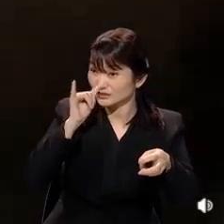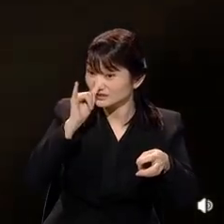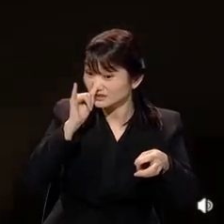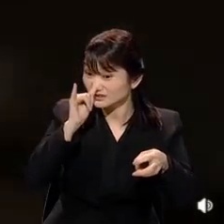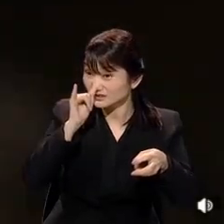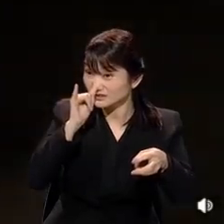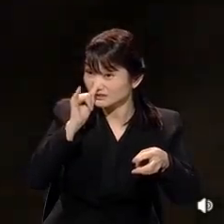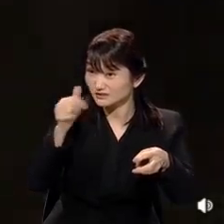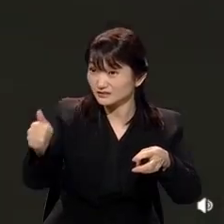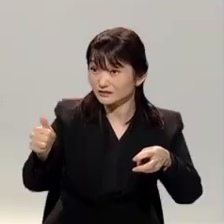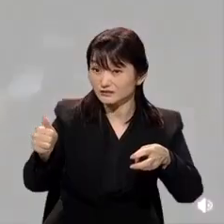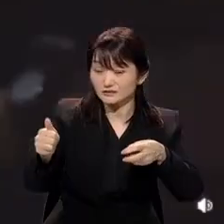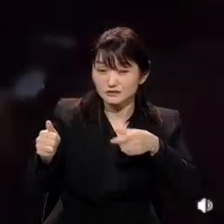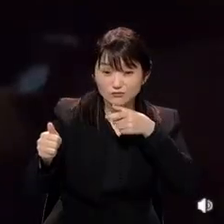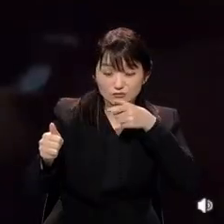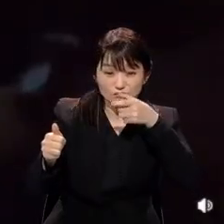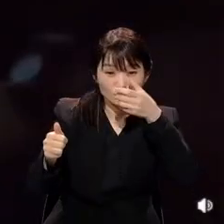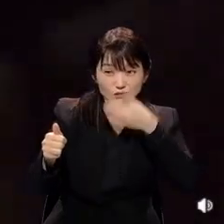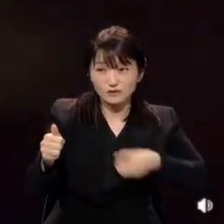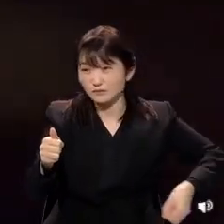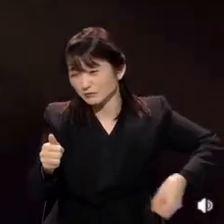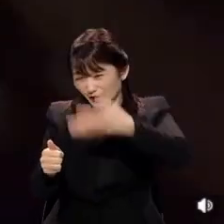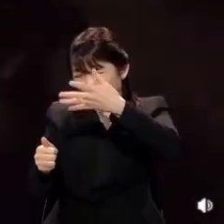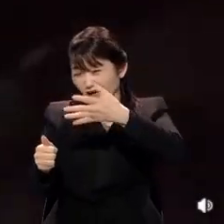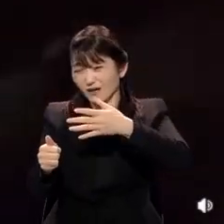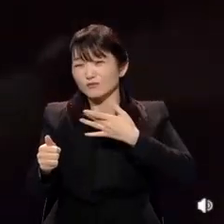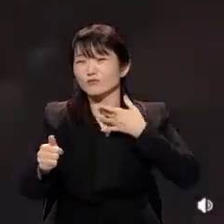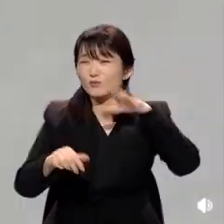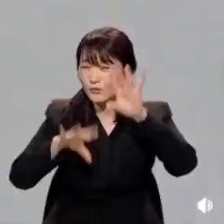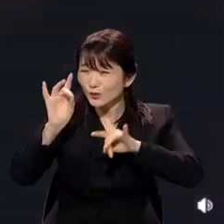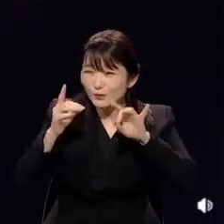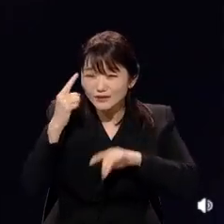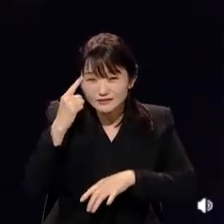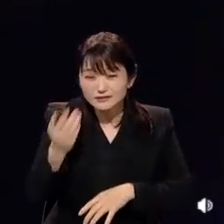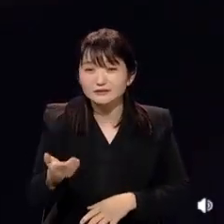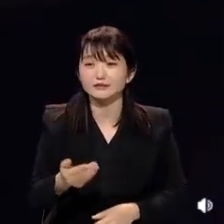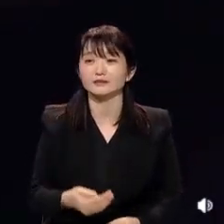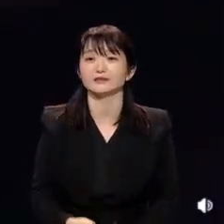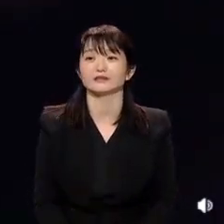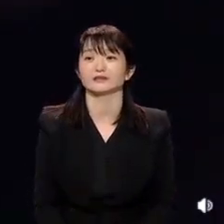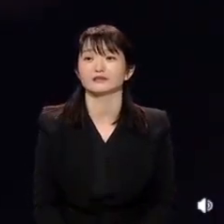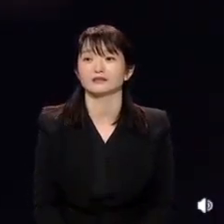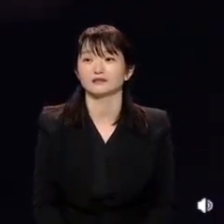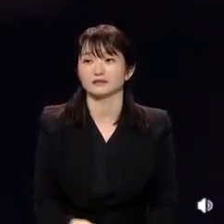dollar? How about a drink? That's the fam.